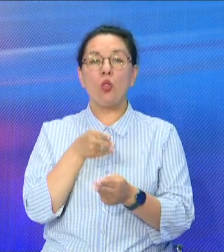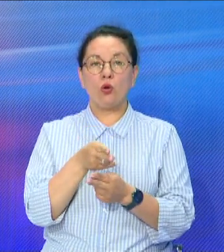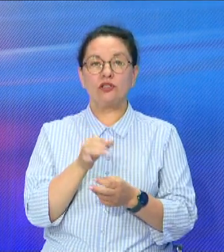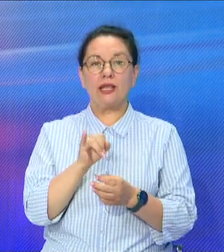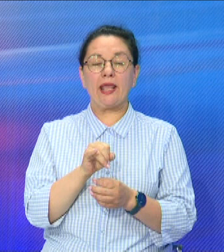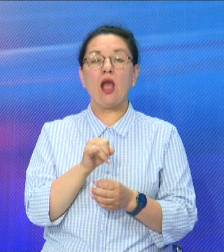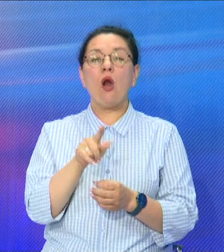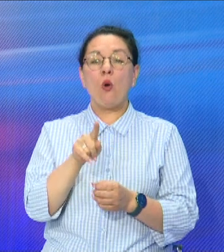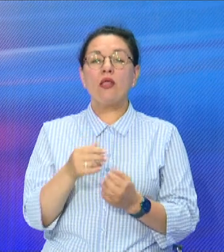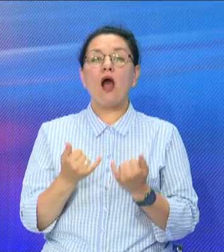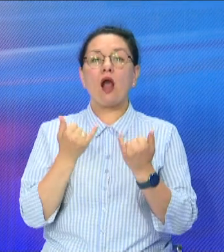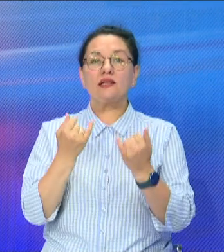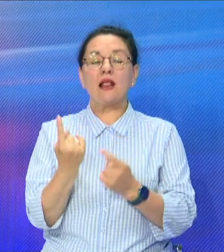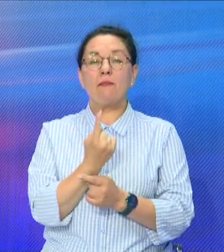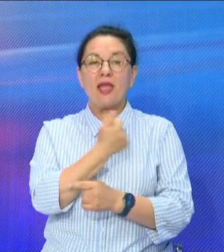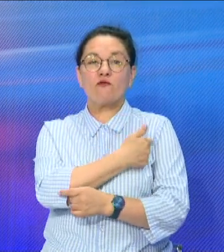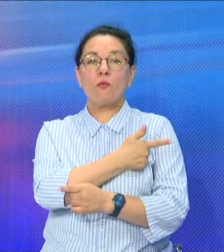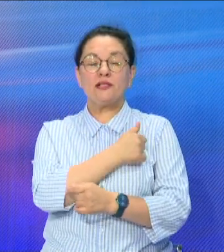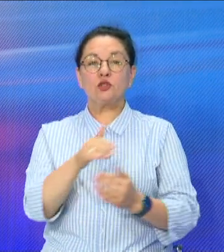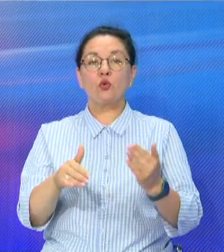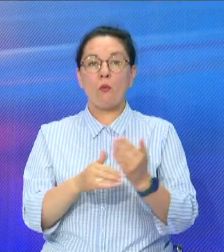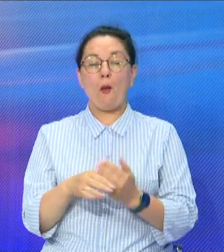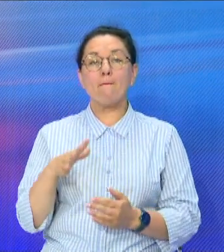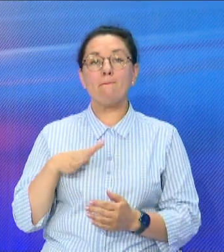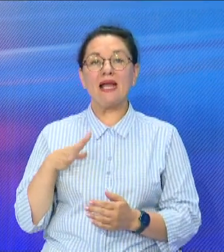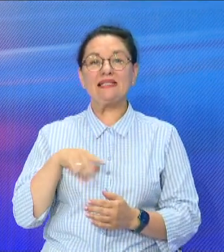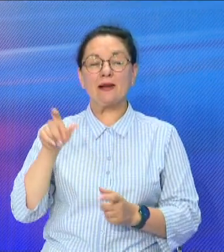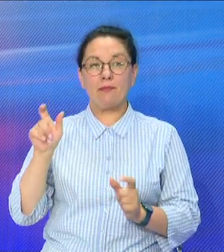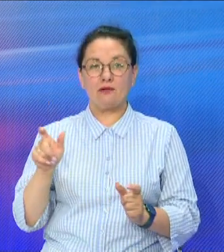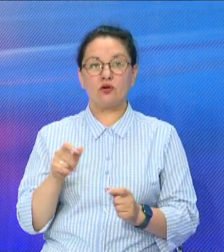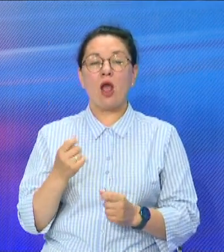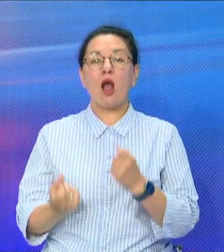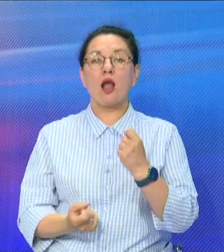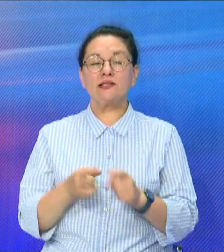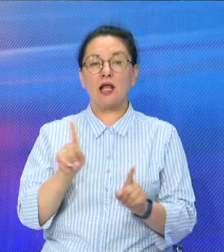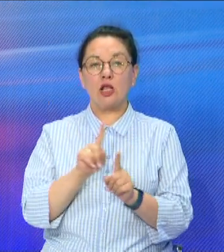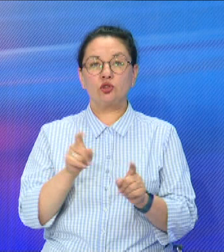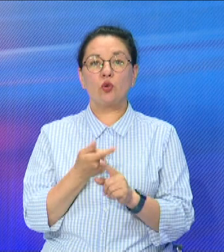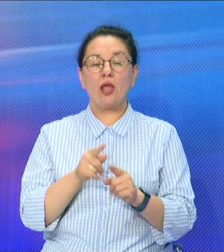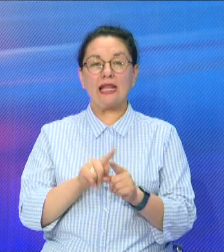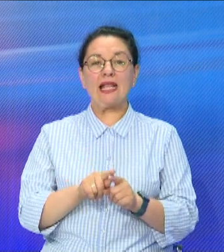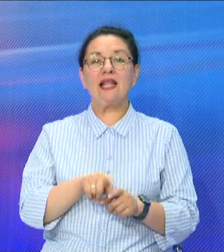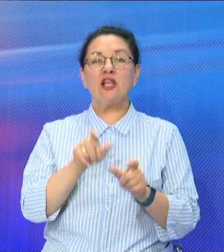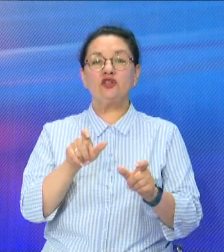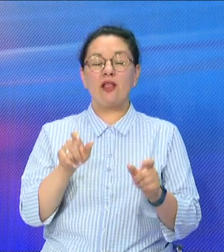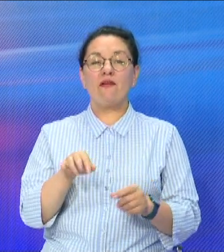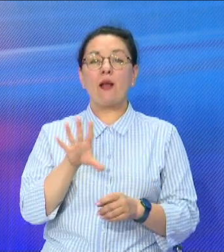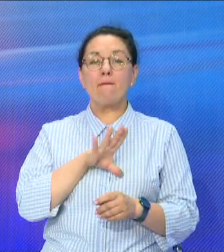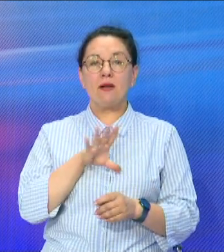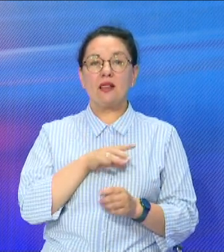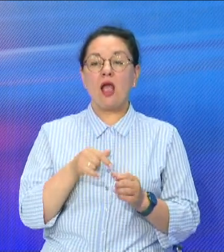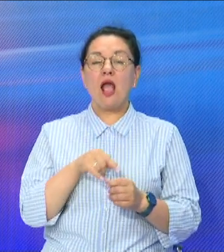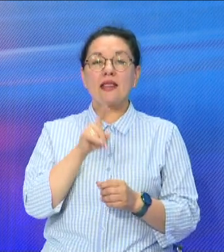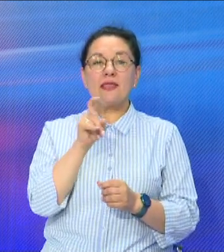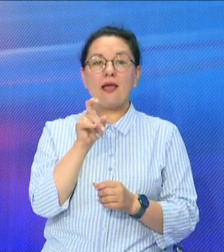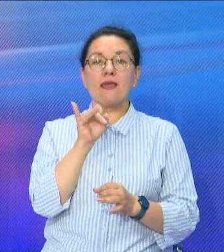оказал пеше медицинскую допомогу пар терпел ему высветлил ася что в рамади анин переживала за допущены поручению подчас так званой